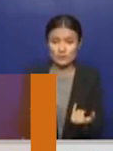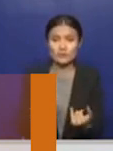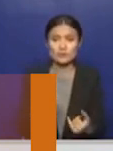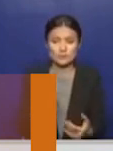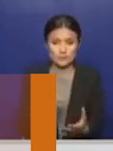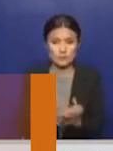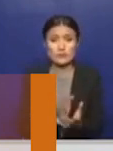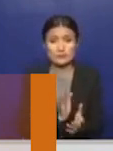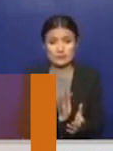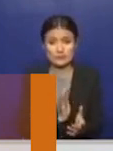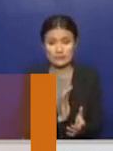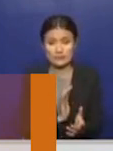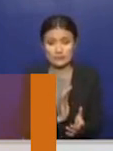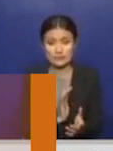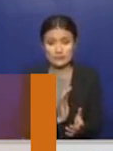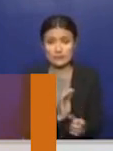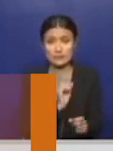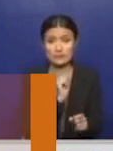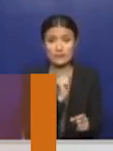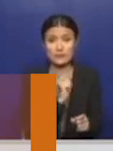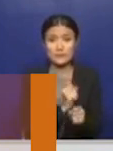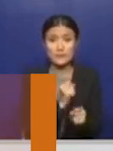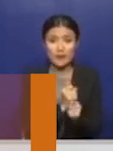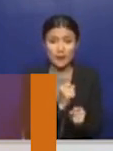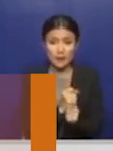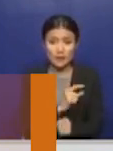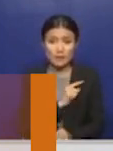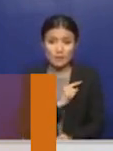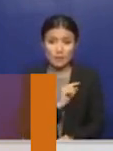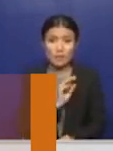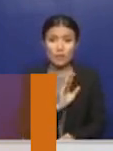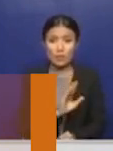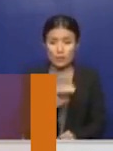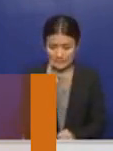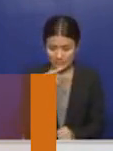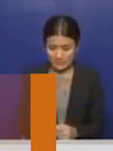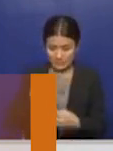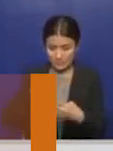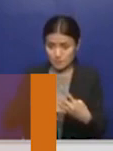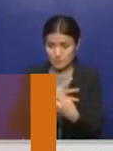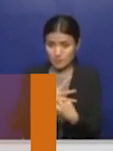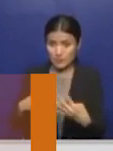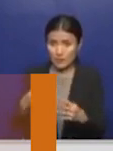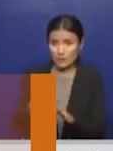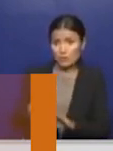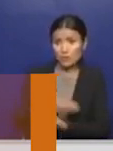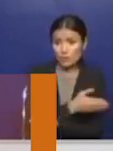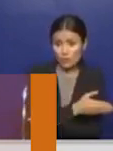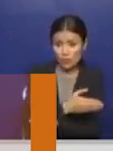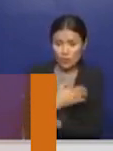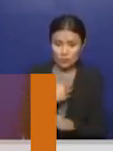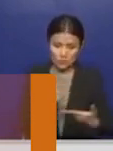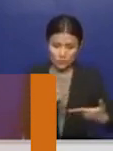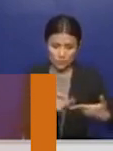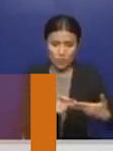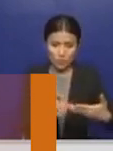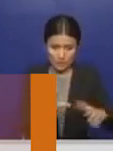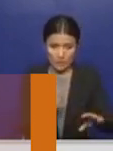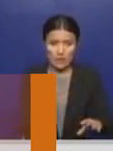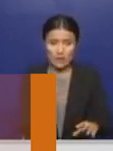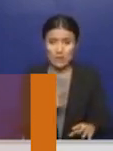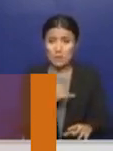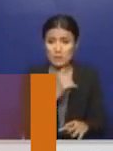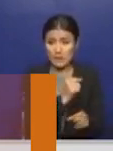ำคัญที่ได้มีการนัดหมายไว้ล่วงหน้านะครับทำให้ไม่สามารถมาตอบกระทู้ถามได้